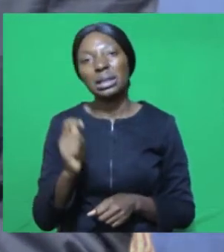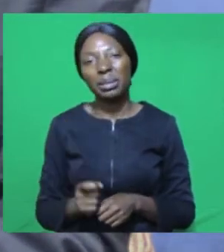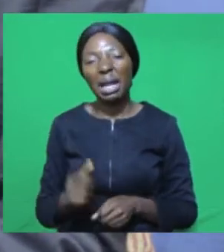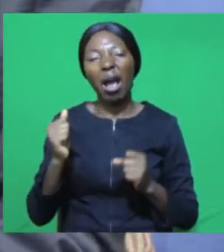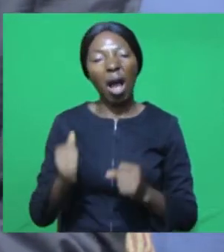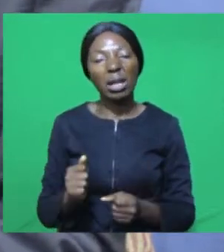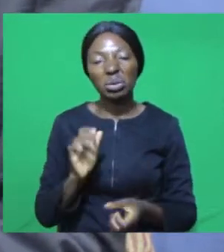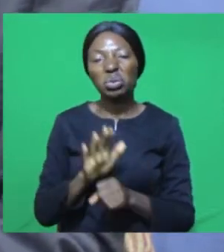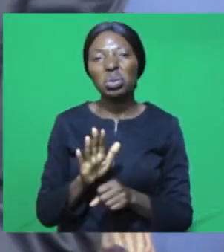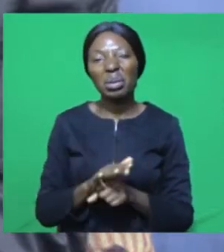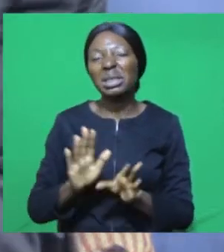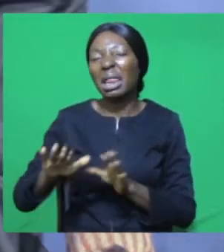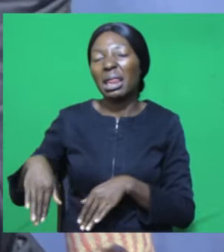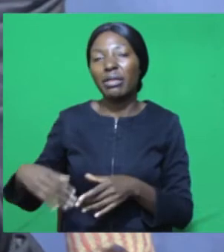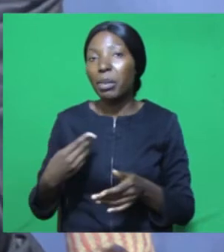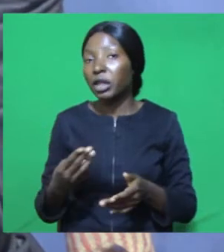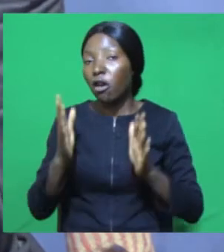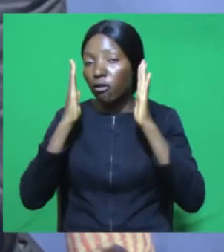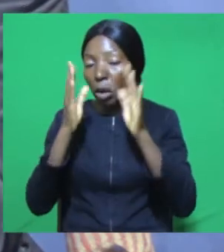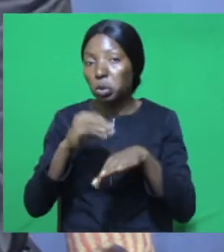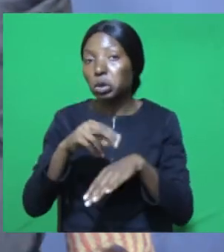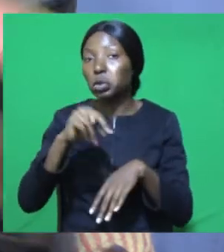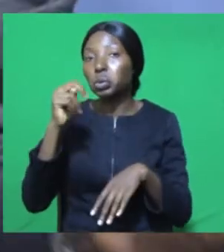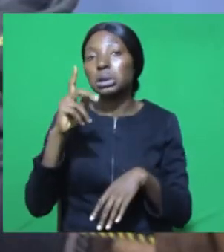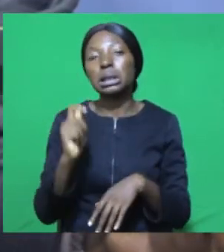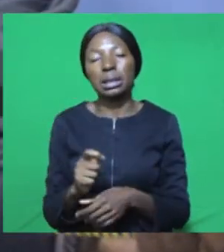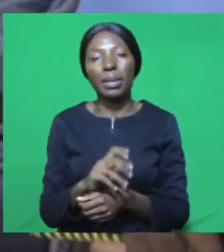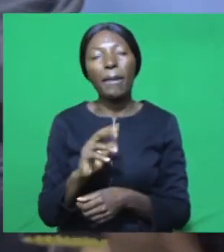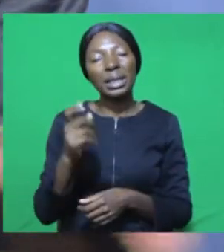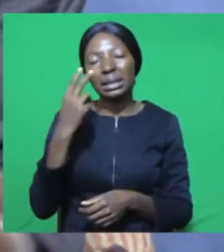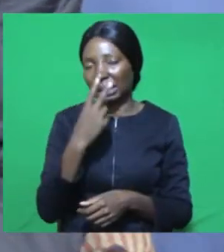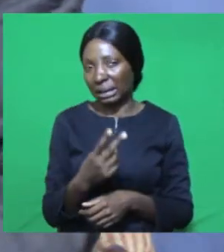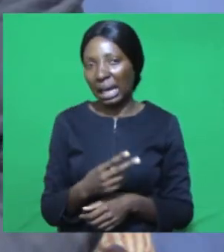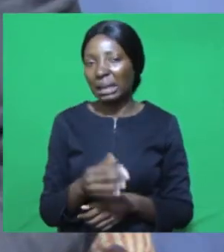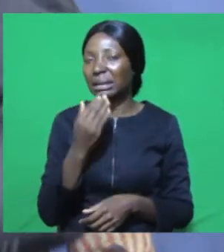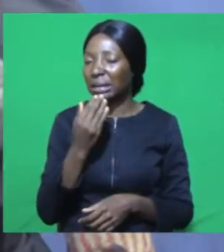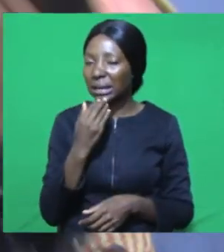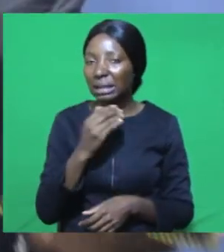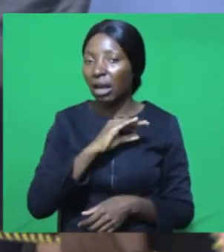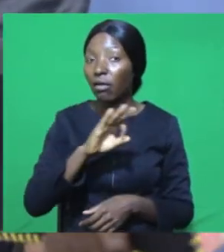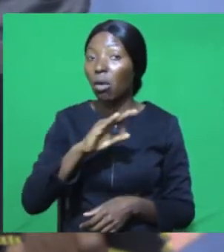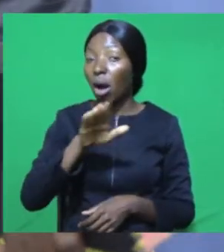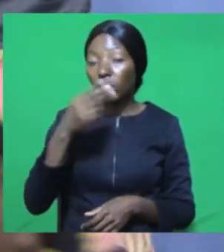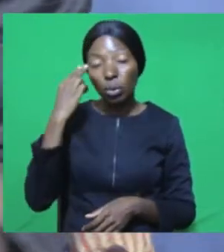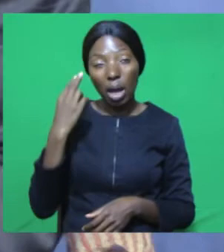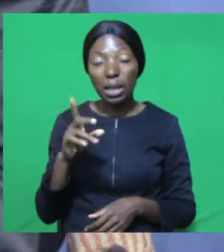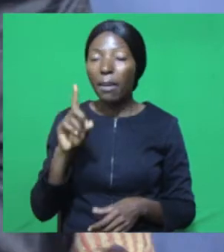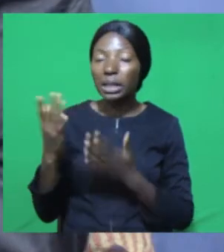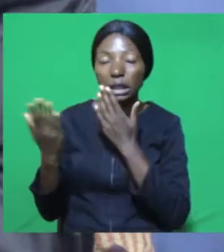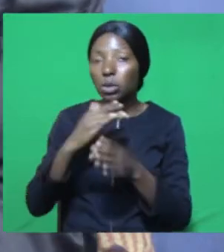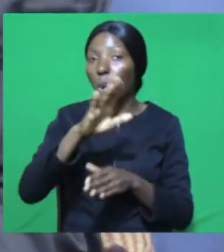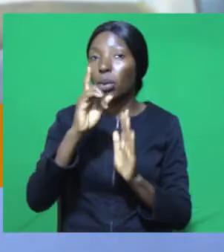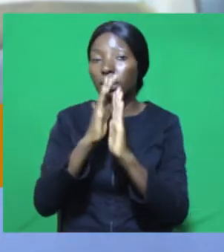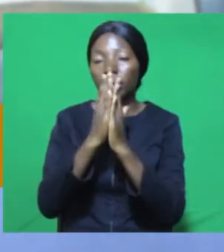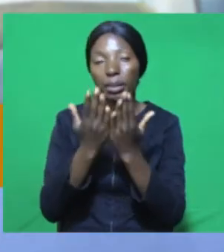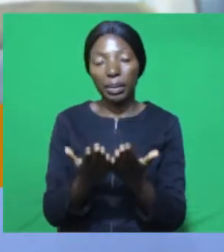utsinye kwatiri hatingotsimbirira ipa New Testament yeti ndikutoona kunge iri kutonyatsoita zvinhu zvijekei tomaonero